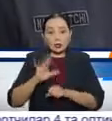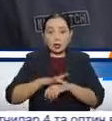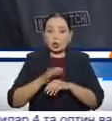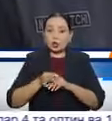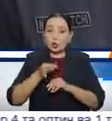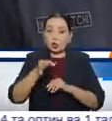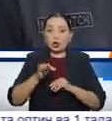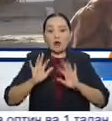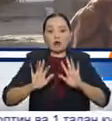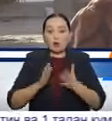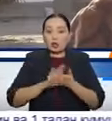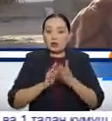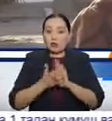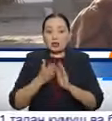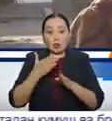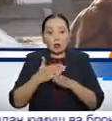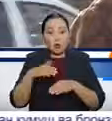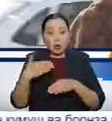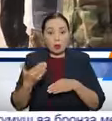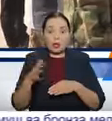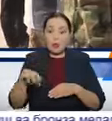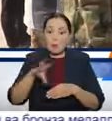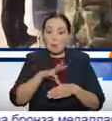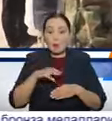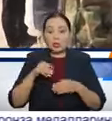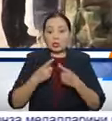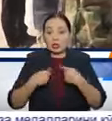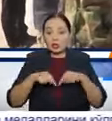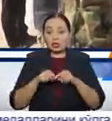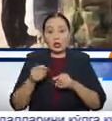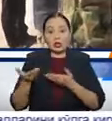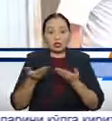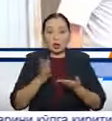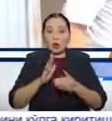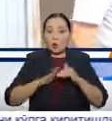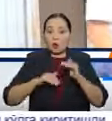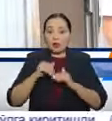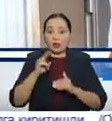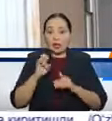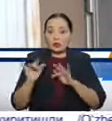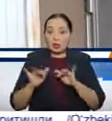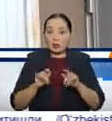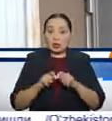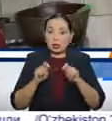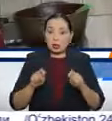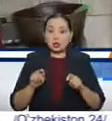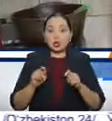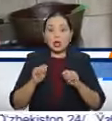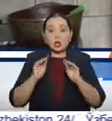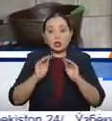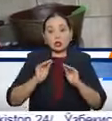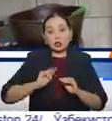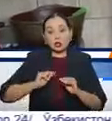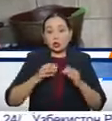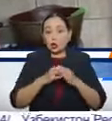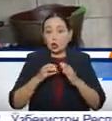Toshkent tumani favqulodda vaziyatlar bo'limi tomonidan barcha daxldor tashkilotlar jalb qilingan holda profilaktik tadbirlar tashkil etildi. Tuzilgan ishchi guruh